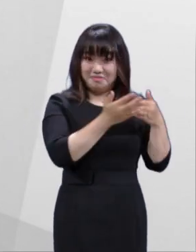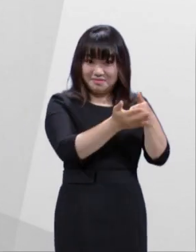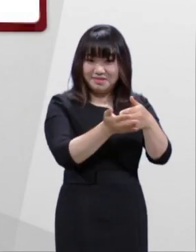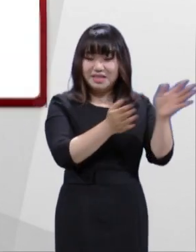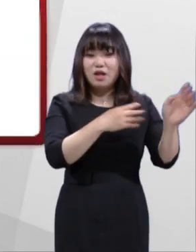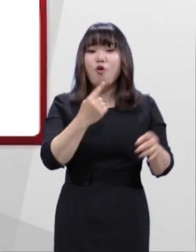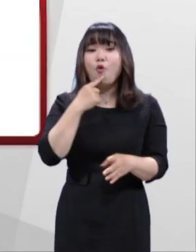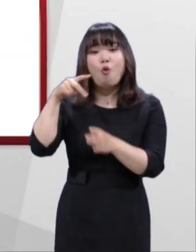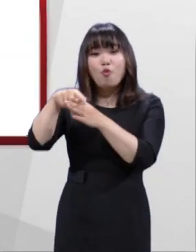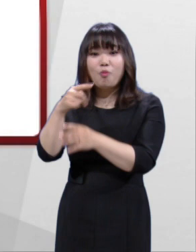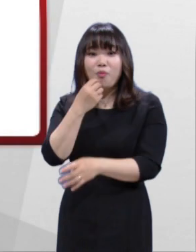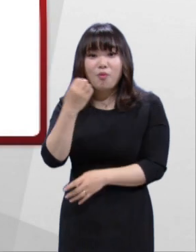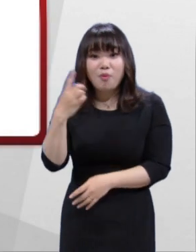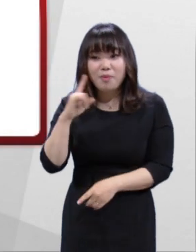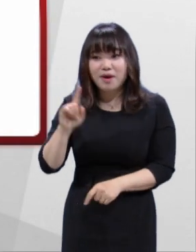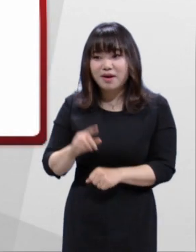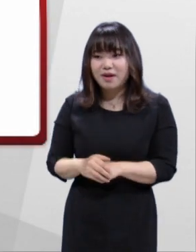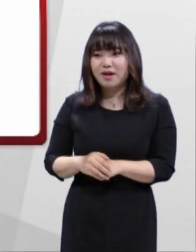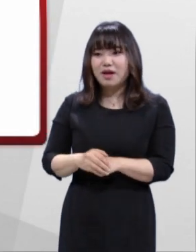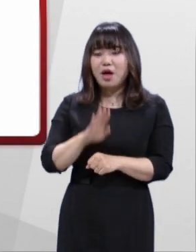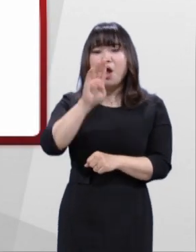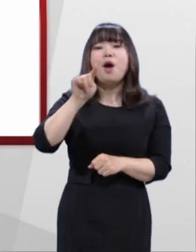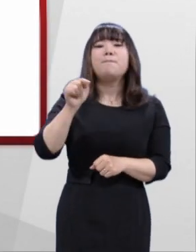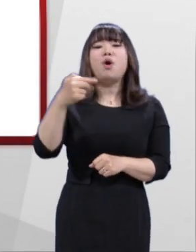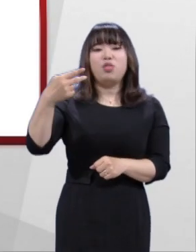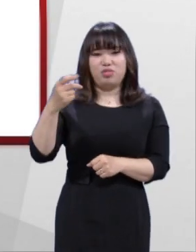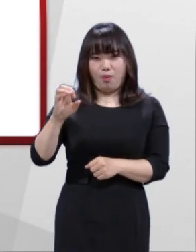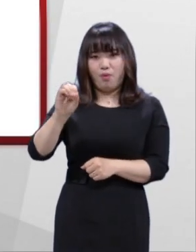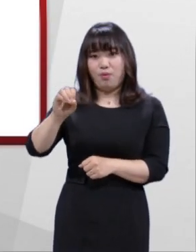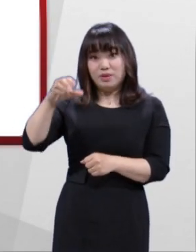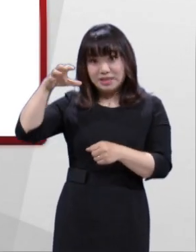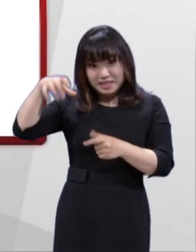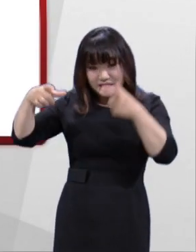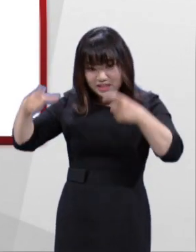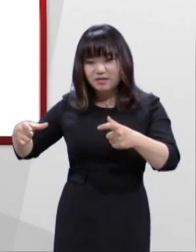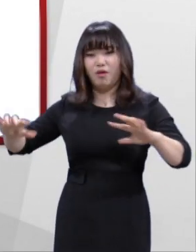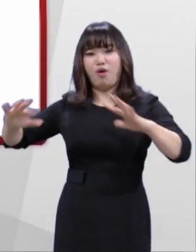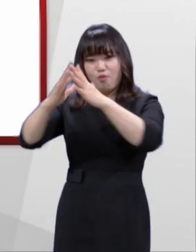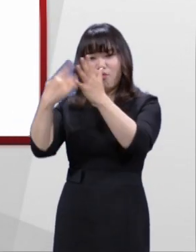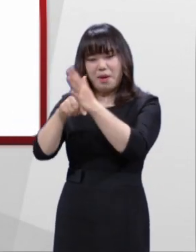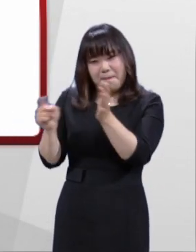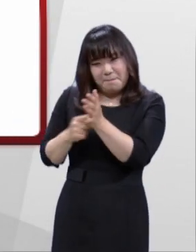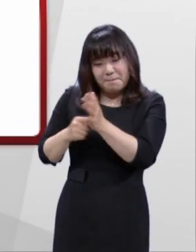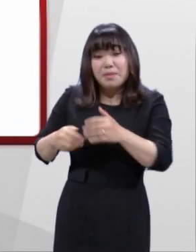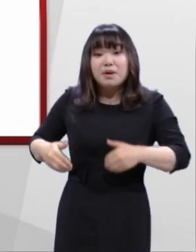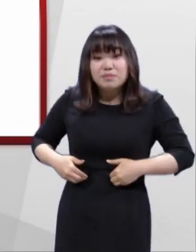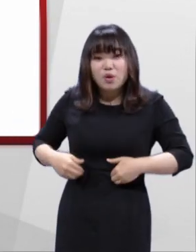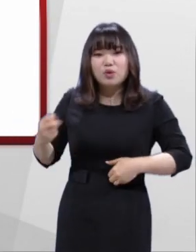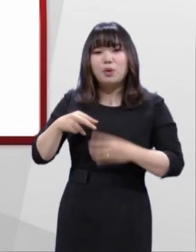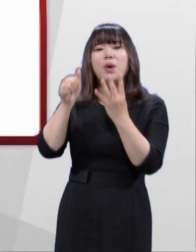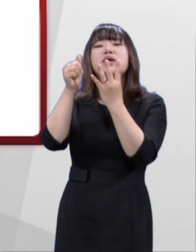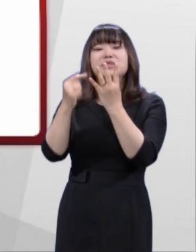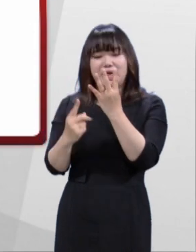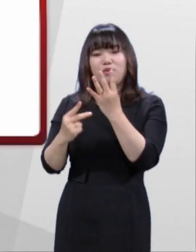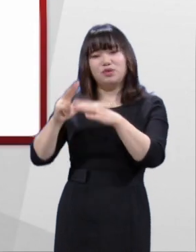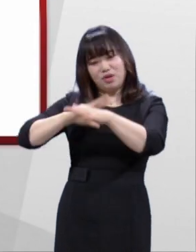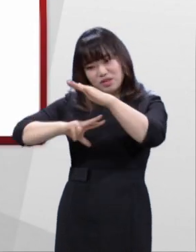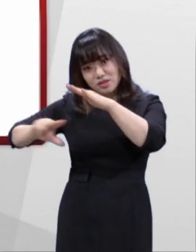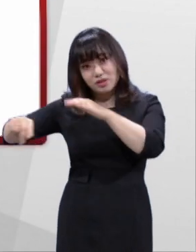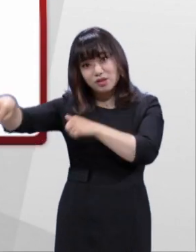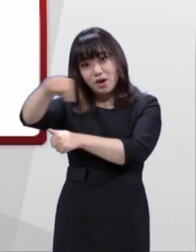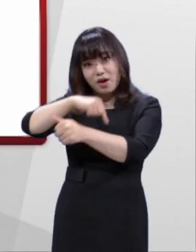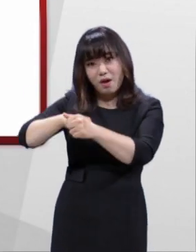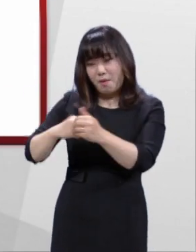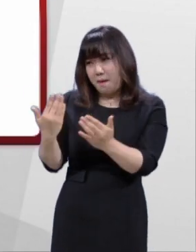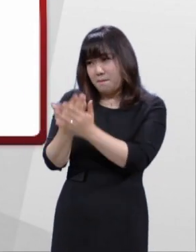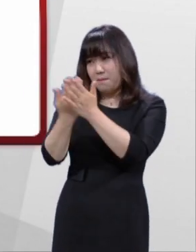오세훈 후보는 번동모아타운 1호를 빨리 추진하고 우이 신설선과 4호선 역세권 개발을 통해